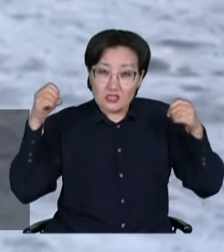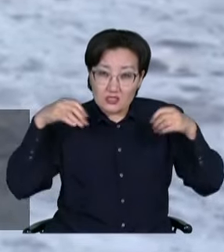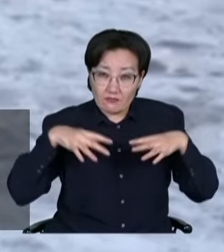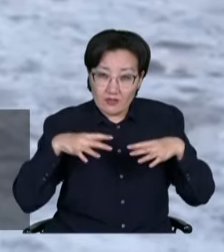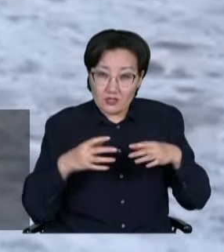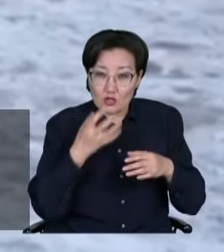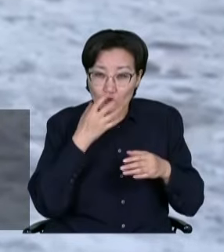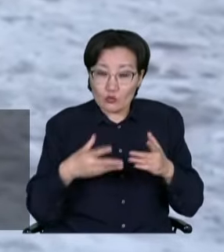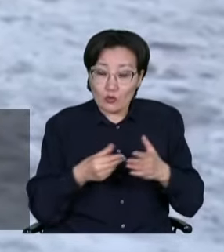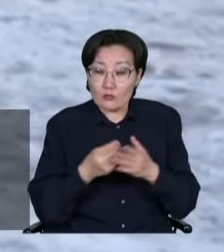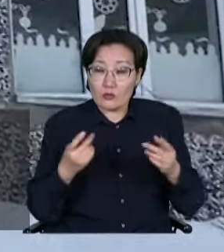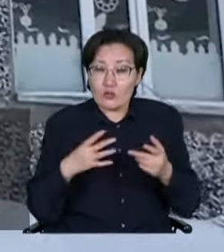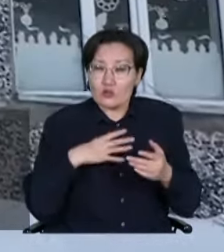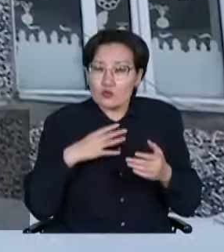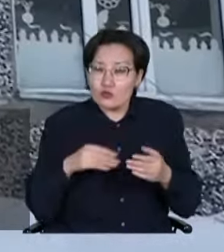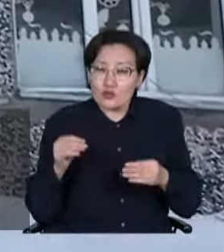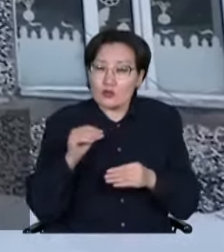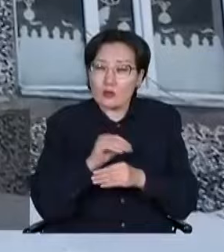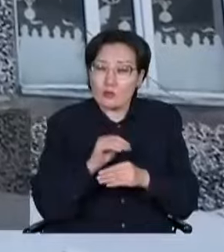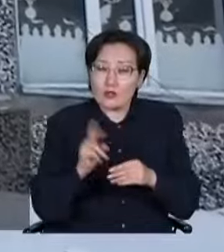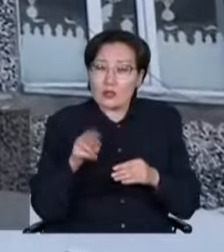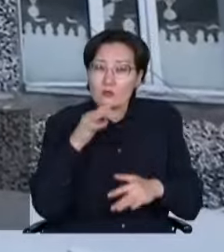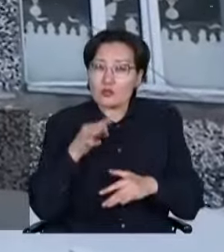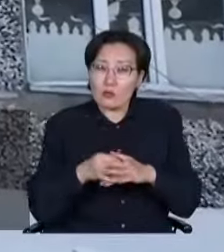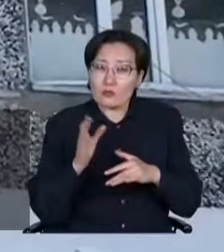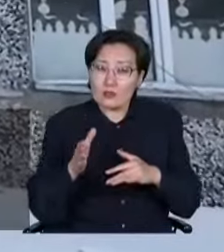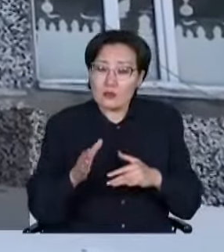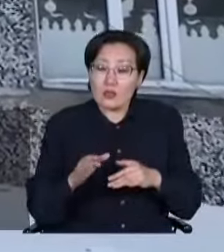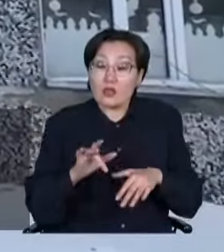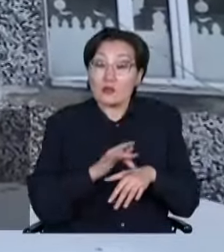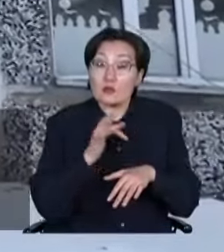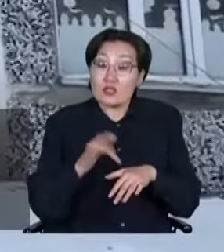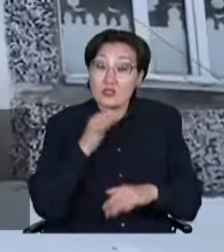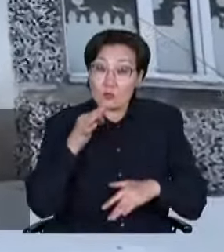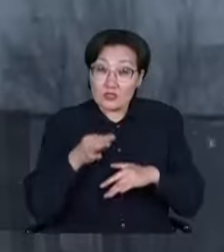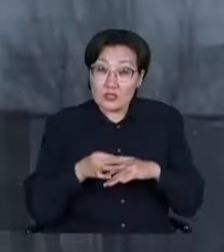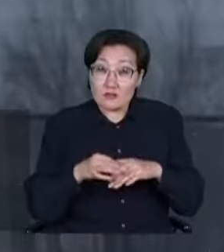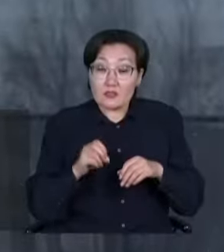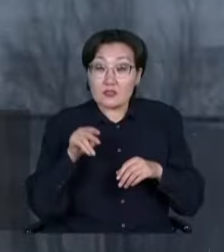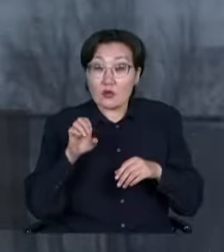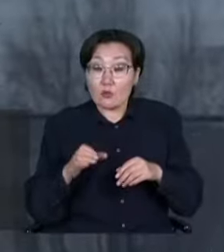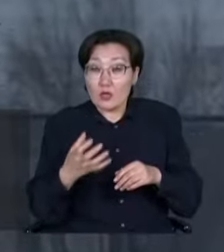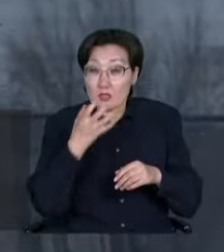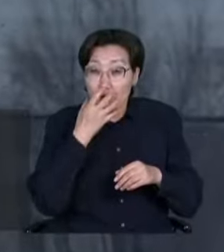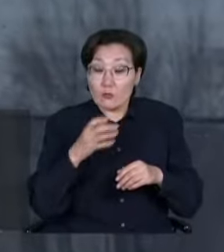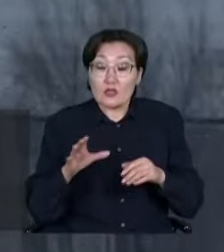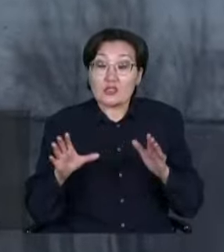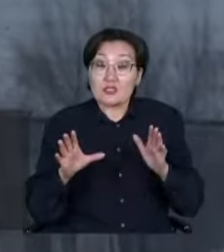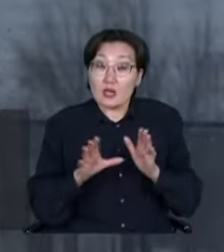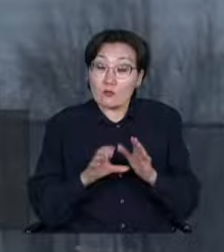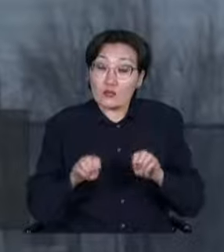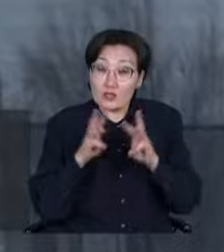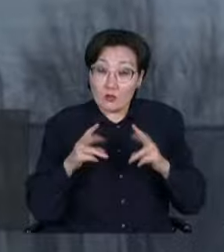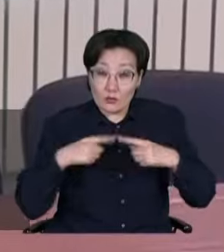сұрайын деп едім, не үшін сонда қосып отыр? Кім бізге оны жауап береді? Коммуналдық қызметтерге жауап беретін Сәтбаев жылу мен сумен жабдықтау